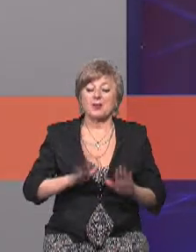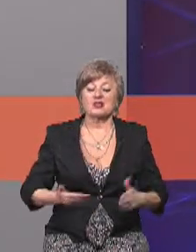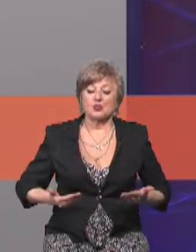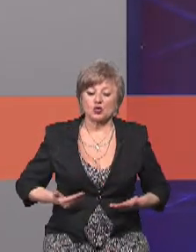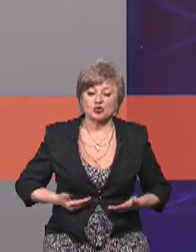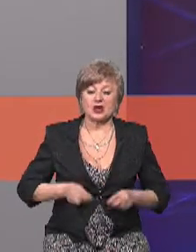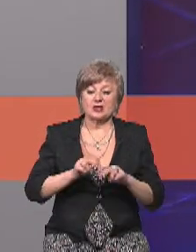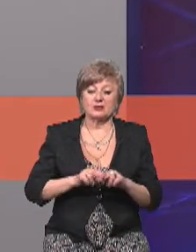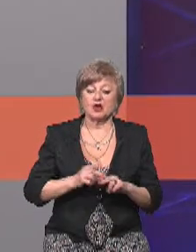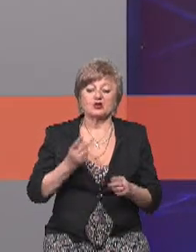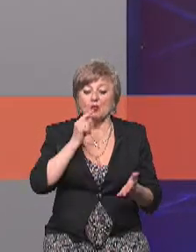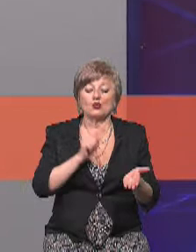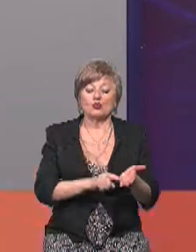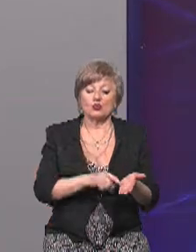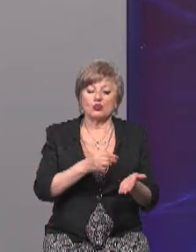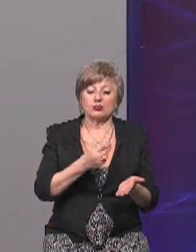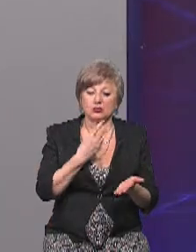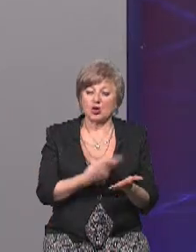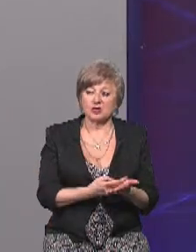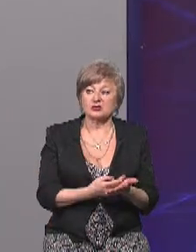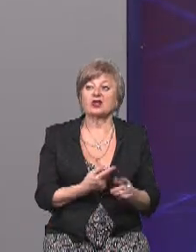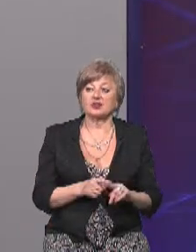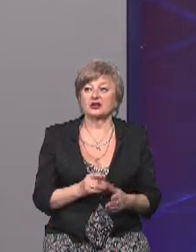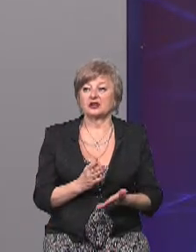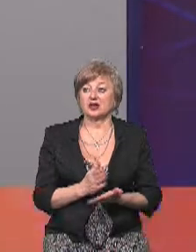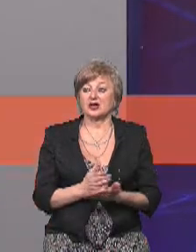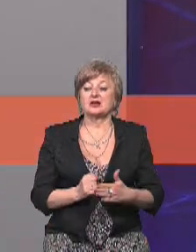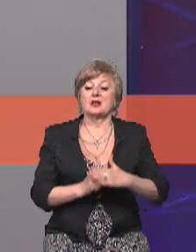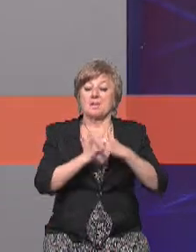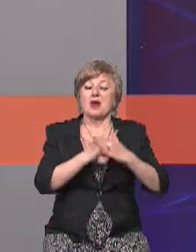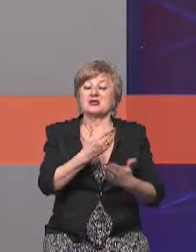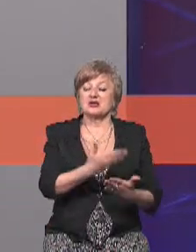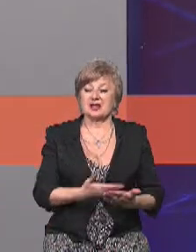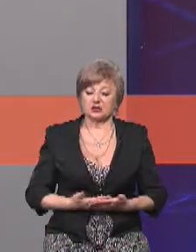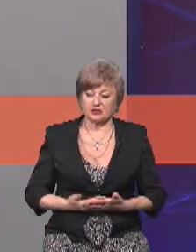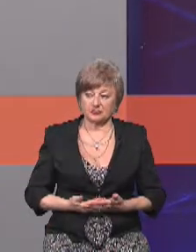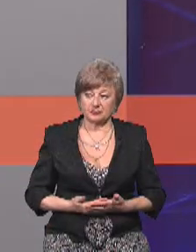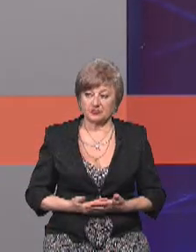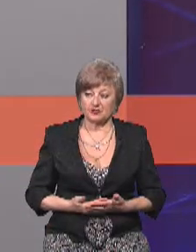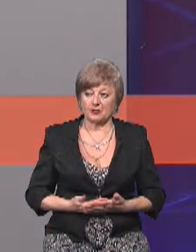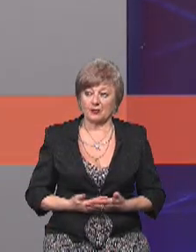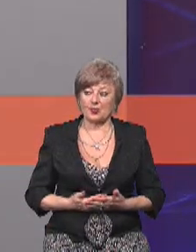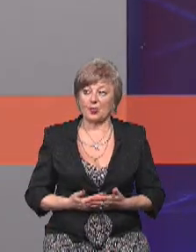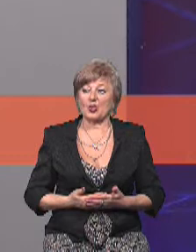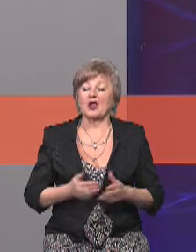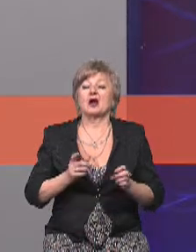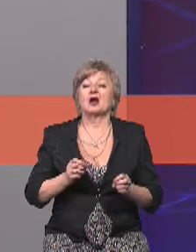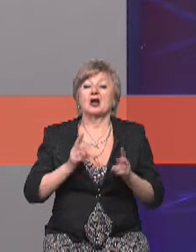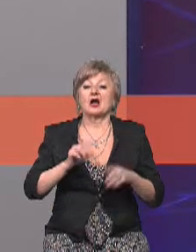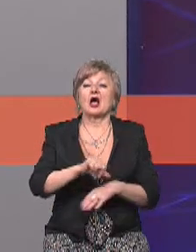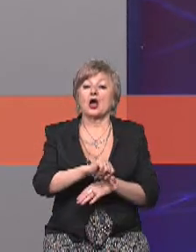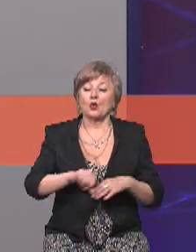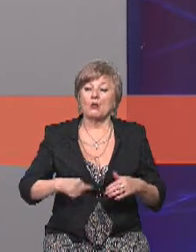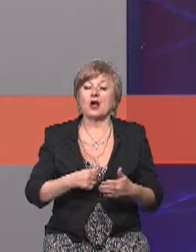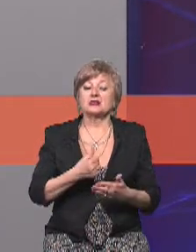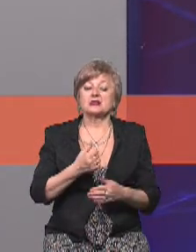проживання, яку він зазначив. Оце і є база даних. Пане Борисе, а чи є у митниці база